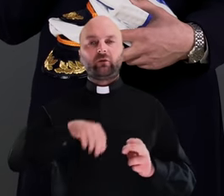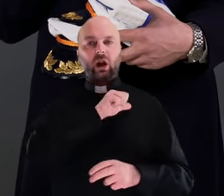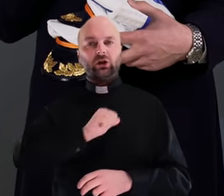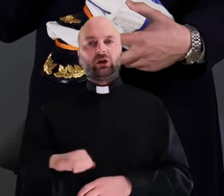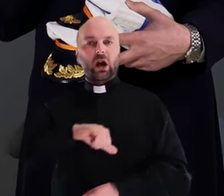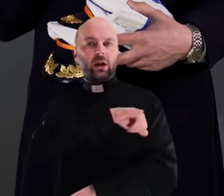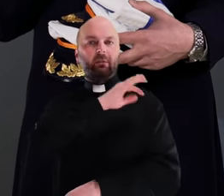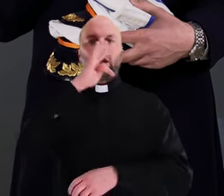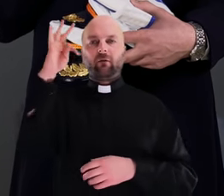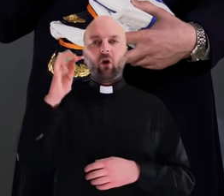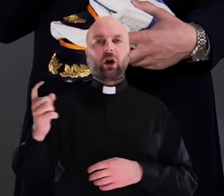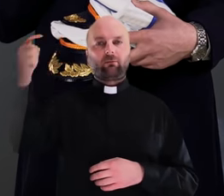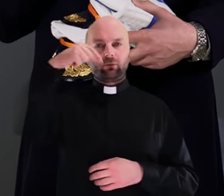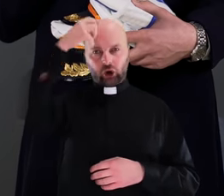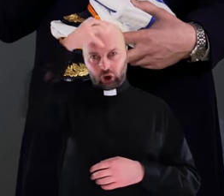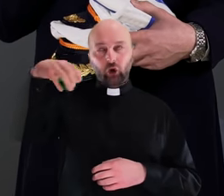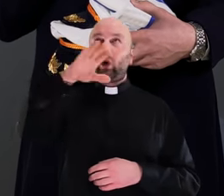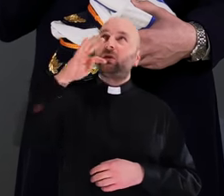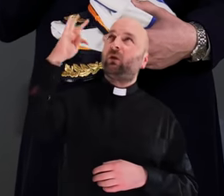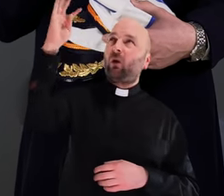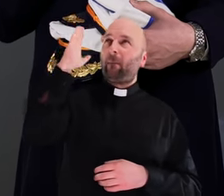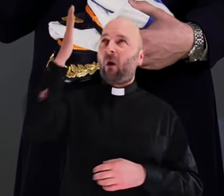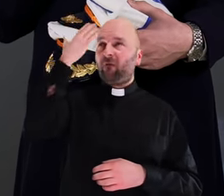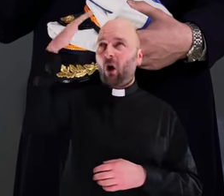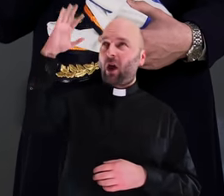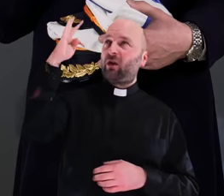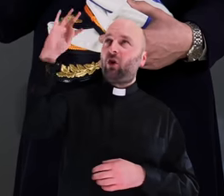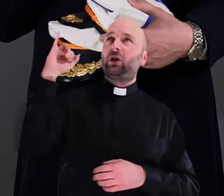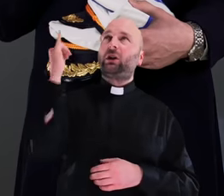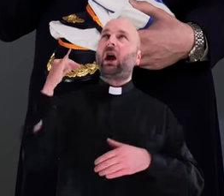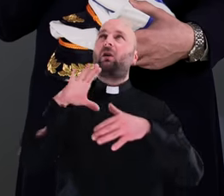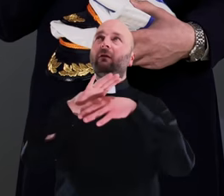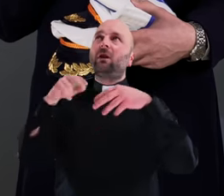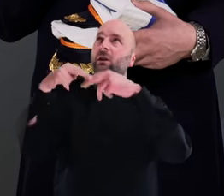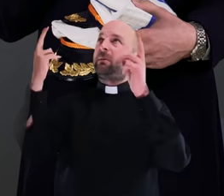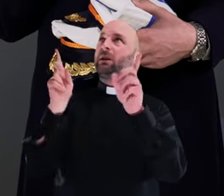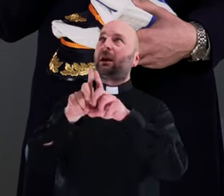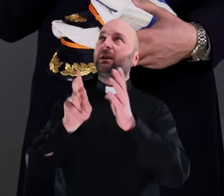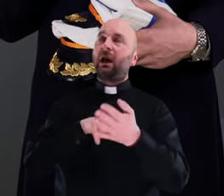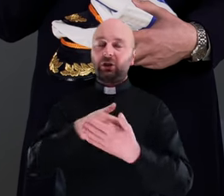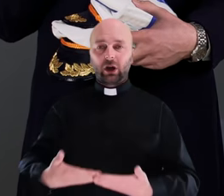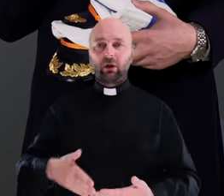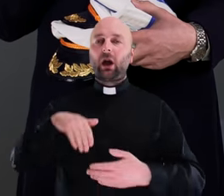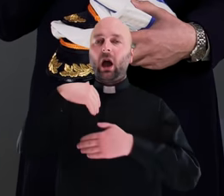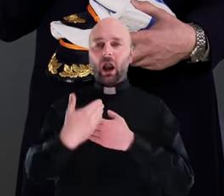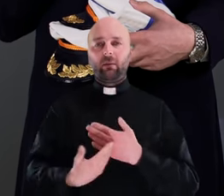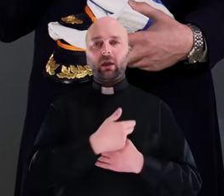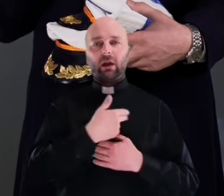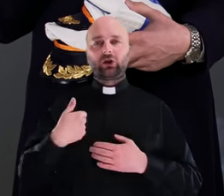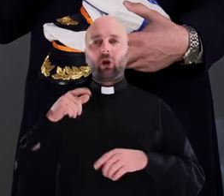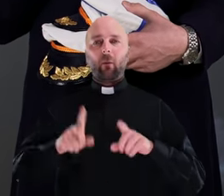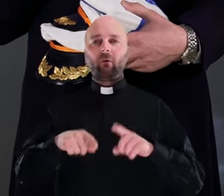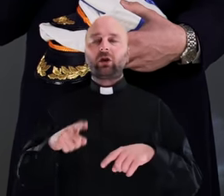imię Twoje, przyjdź królestwo Twoje, bądź wola Twoja, jako w niebie, tak i na ziemi.